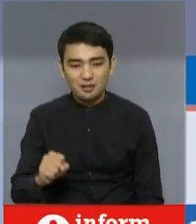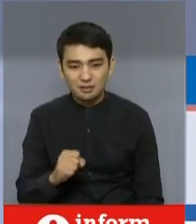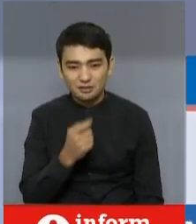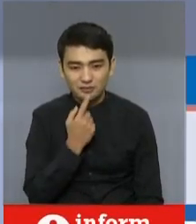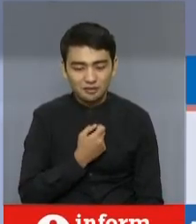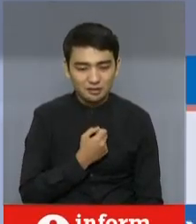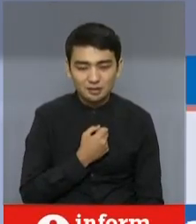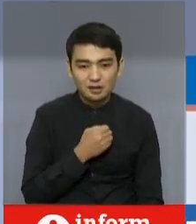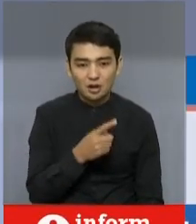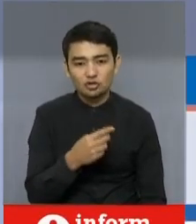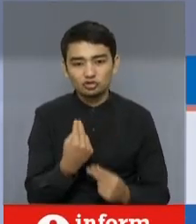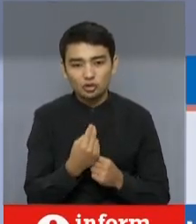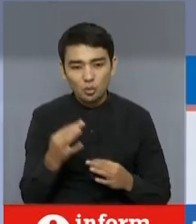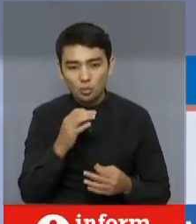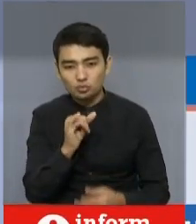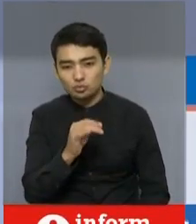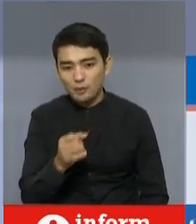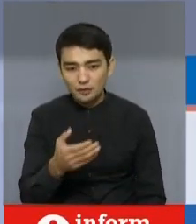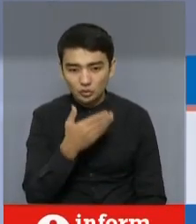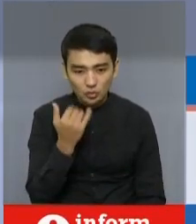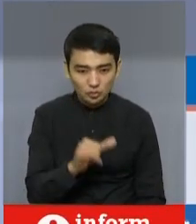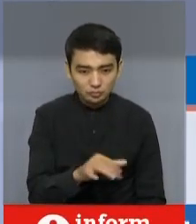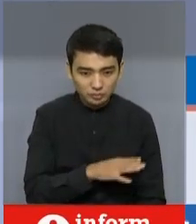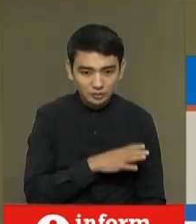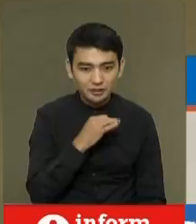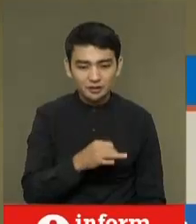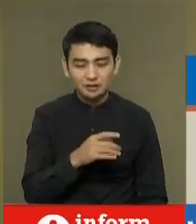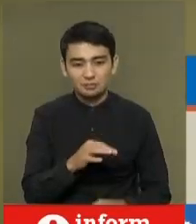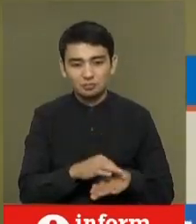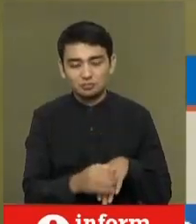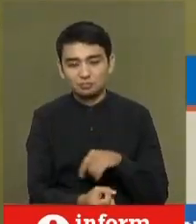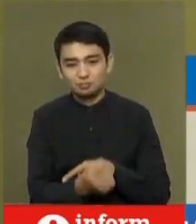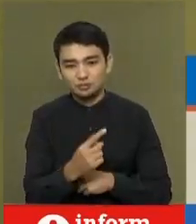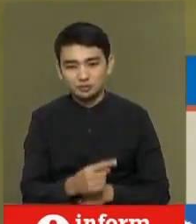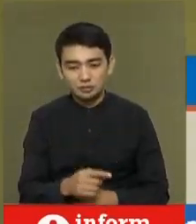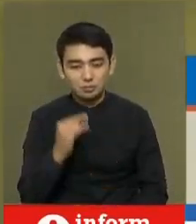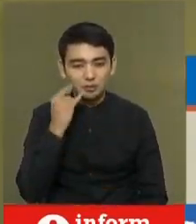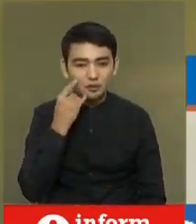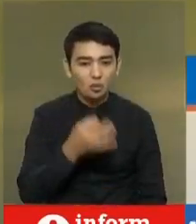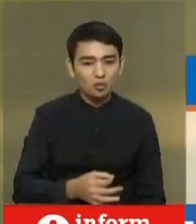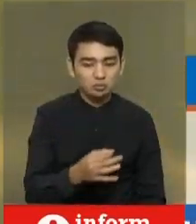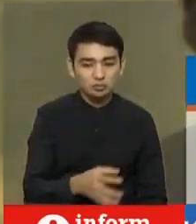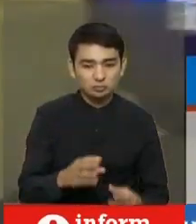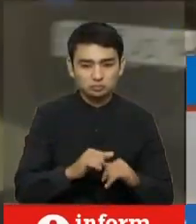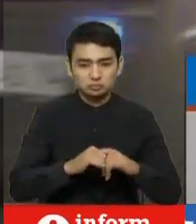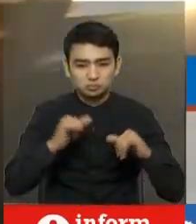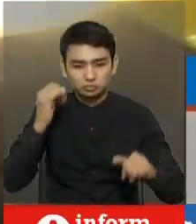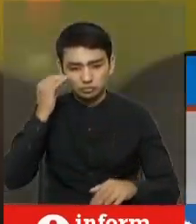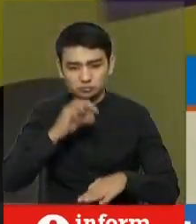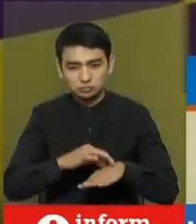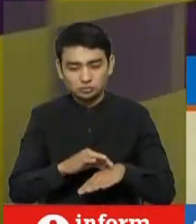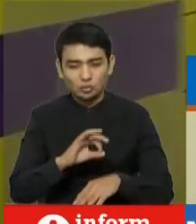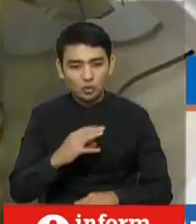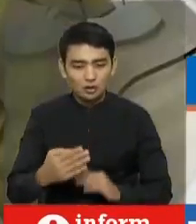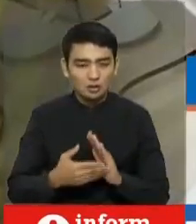Условий лечения у них не было, плюс это относится к декретированному контингенту. В целом по Павлодарской области отмечается рост количества вызовов в